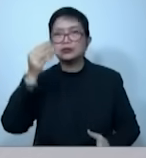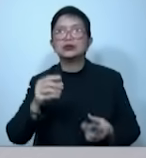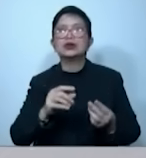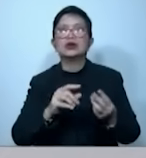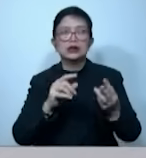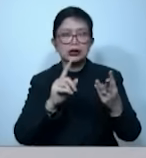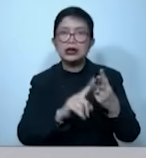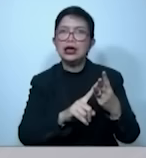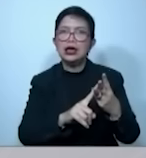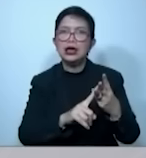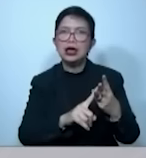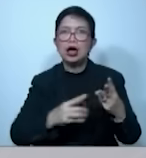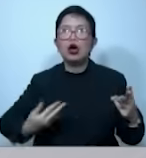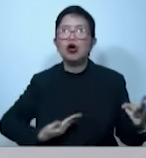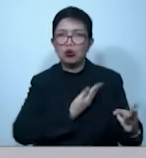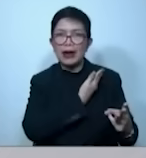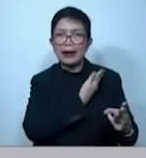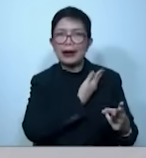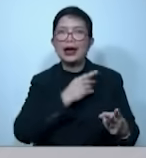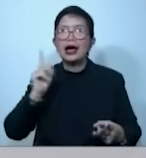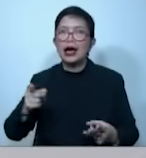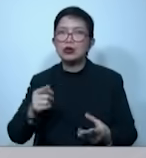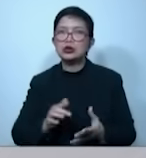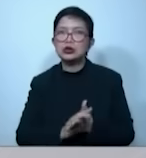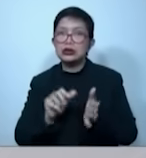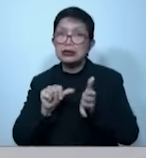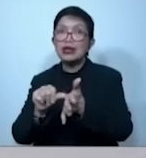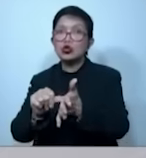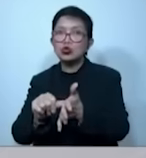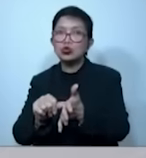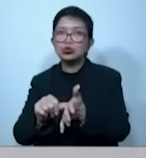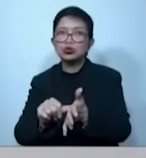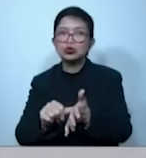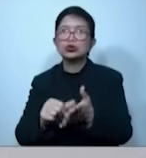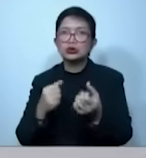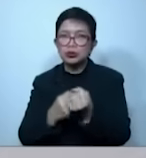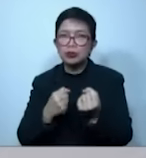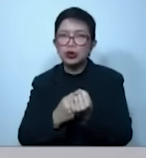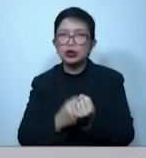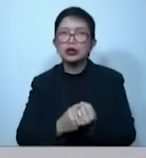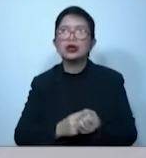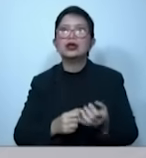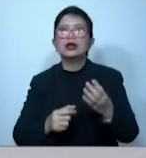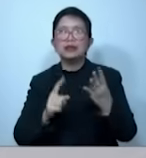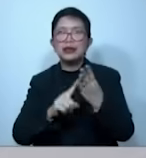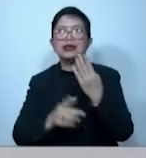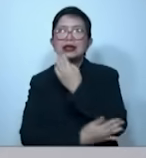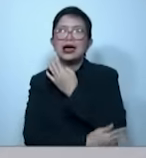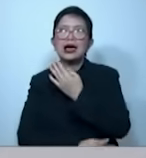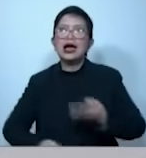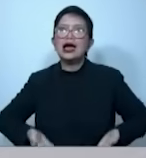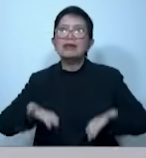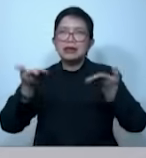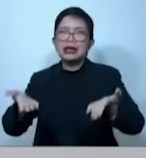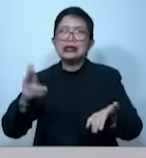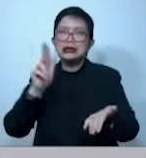keluarga yang ketiga korban harus ada kompensasi clear dan yang keempat negara harus memberikan jaminan bahwa peristiwa-peristiwa seperti ini